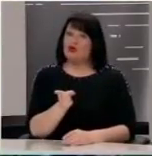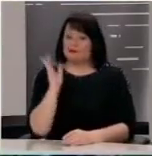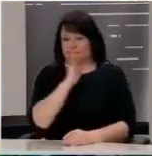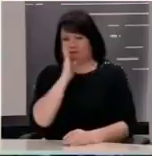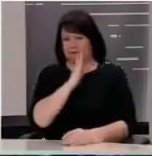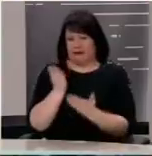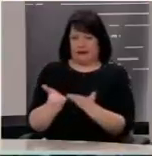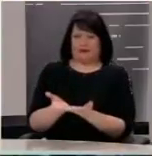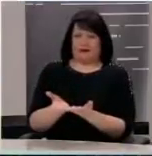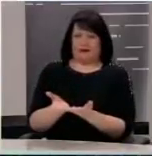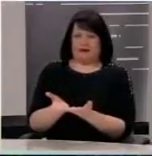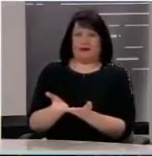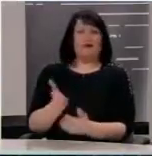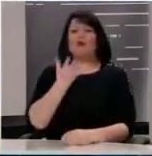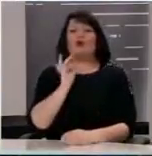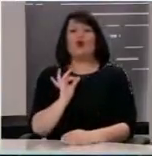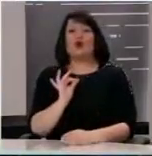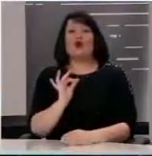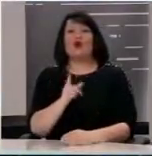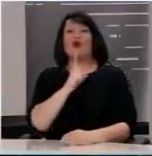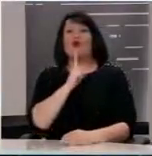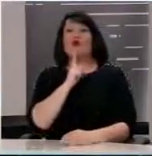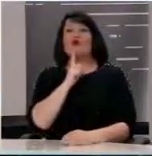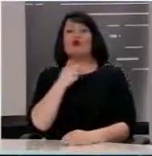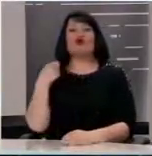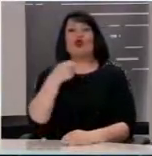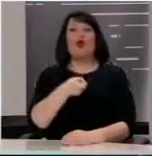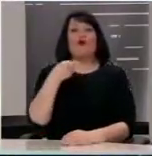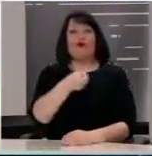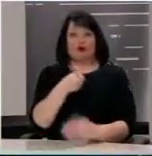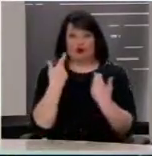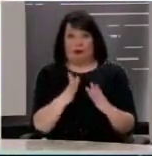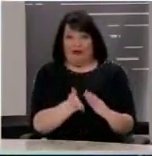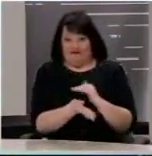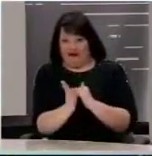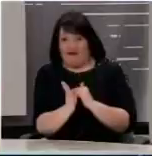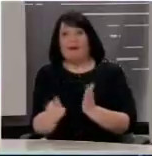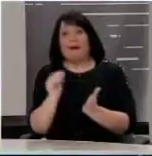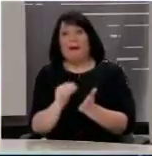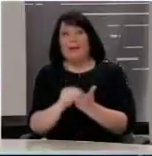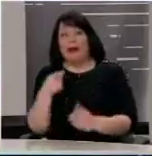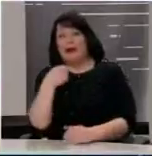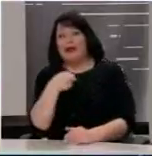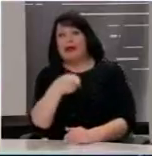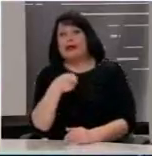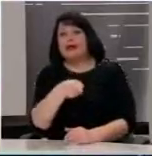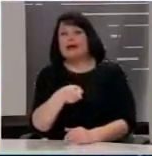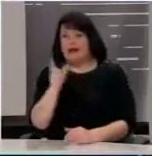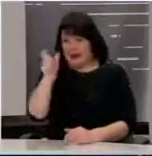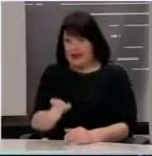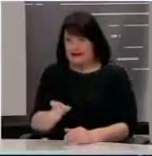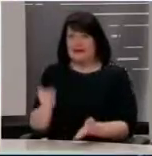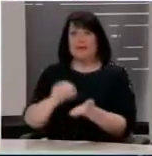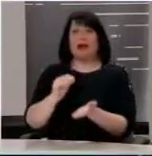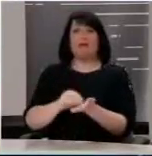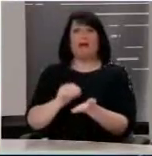εκτίθεστε, διότι σαν τον δολοφόνο που γυρνάει διαρκώς στον τόπο του εγκλήματος, εσείς μας φέρνετε ξανά και ξανά στο